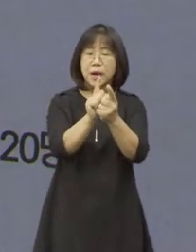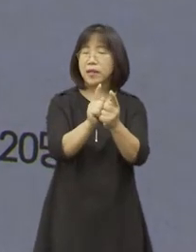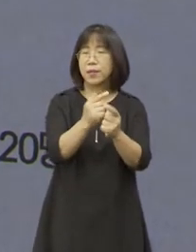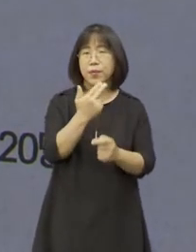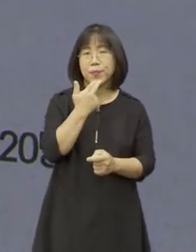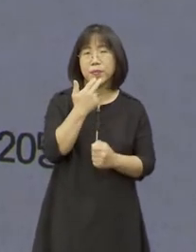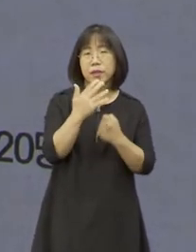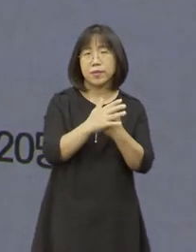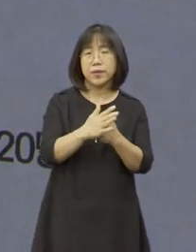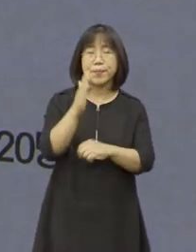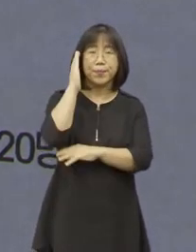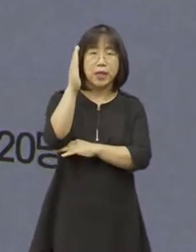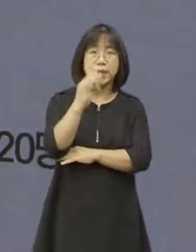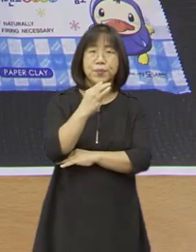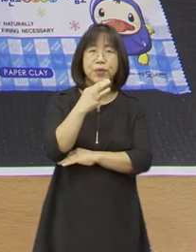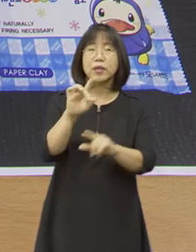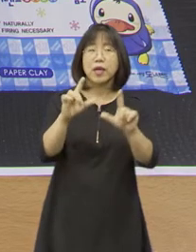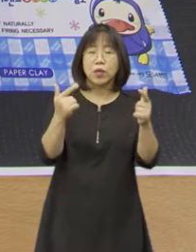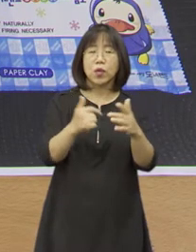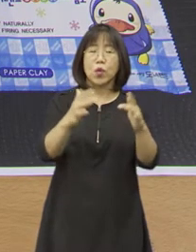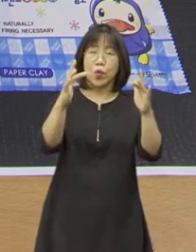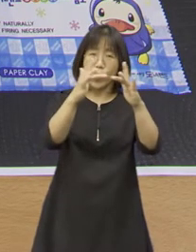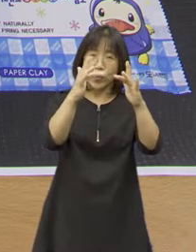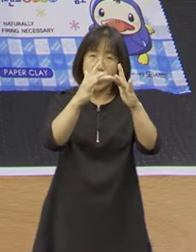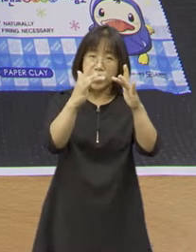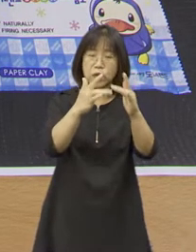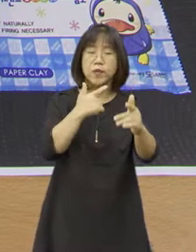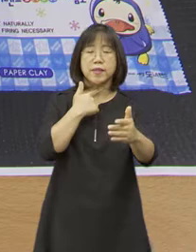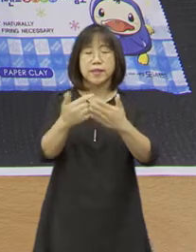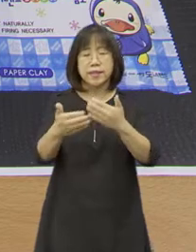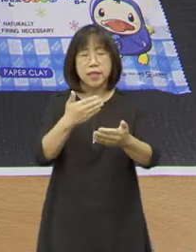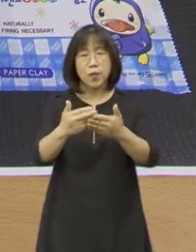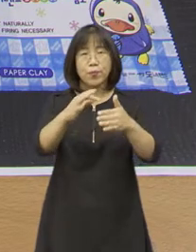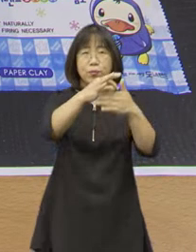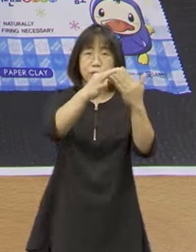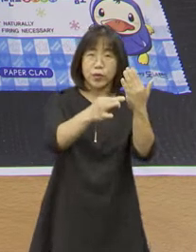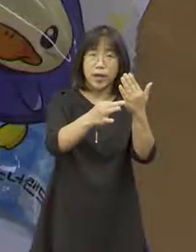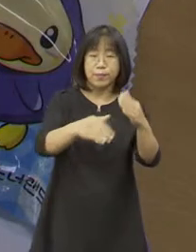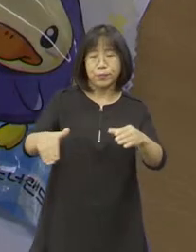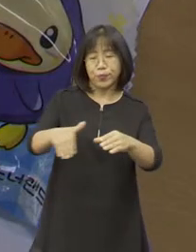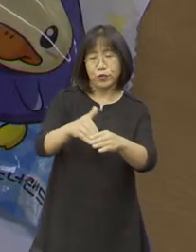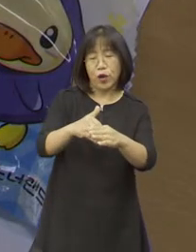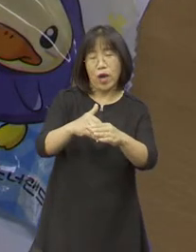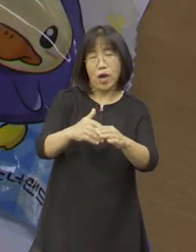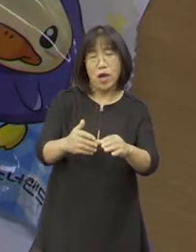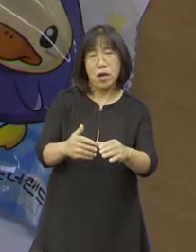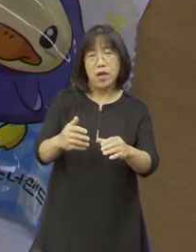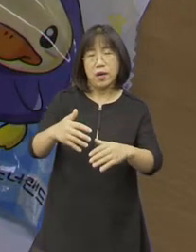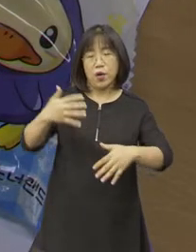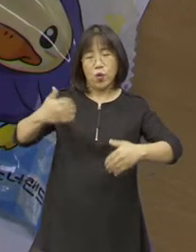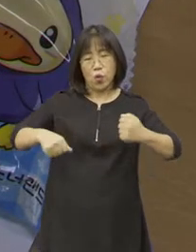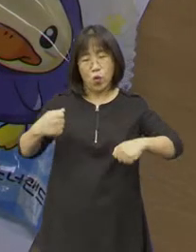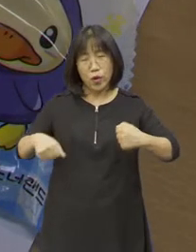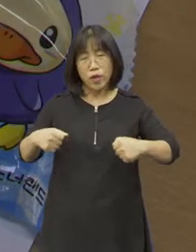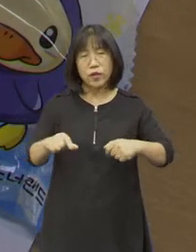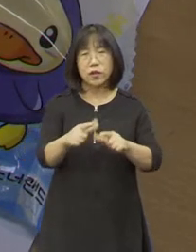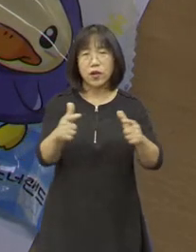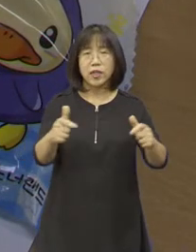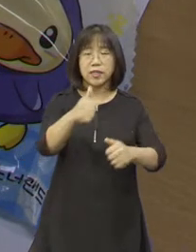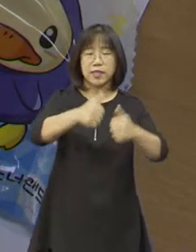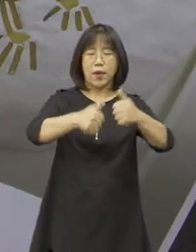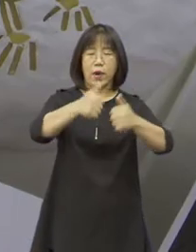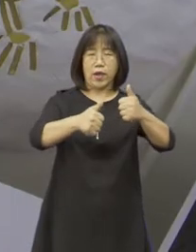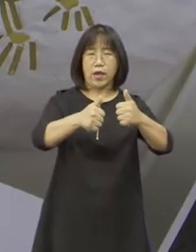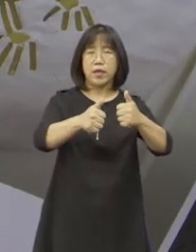비대면 프로그램 하면 강의만 생각하기 쉽지만 온라인으로 체험 프로그램과 문화 공연, 대회도 함께